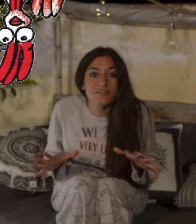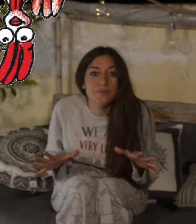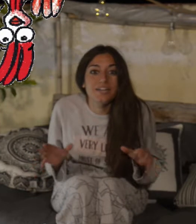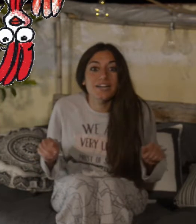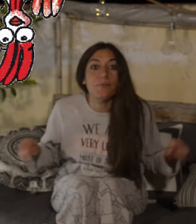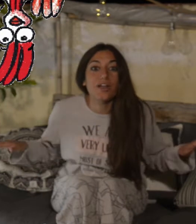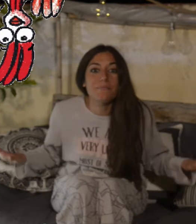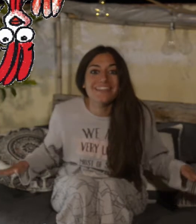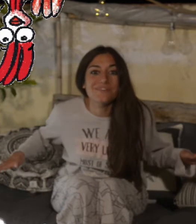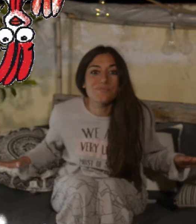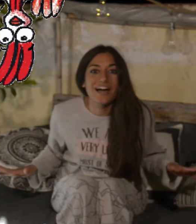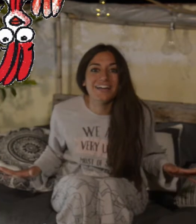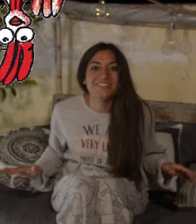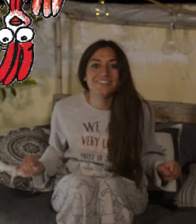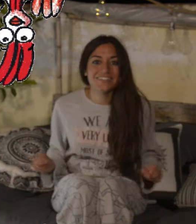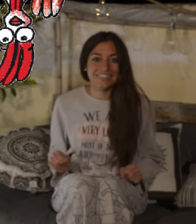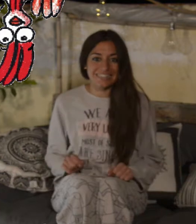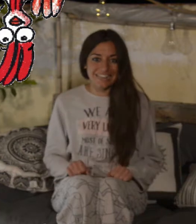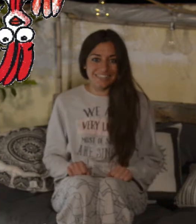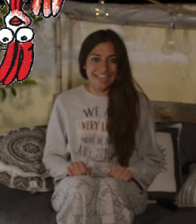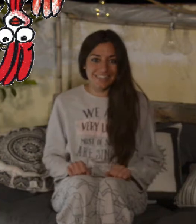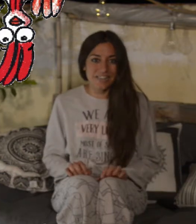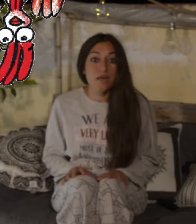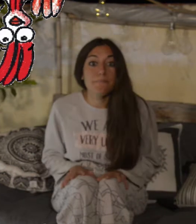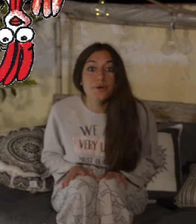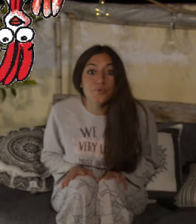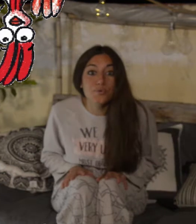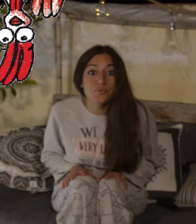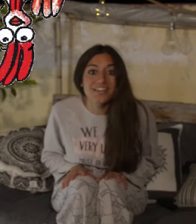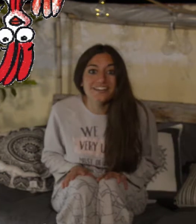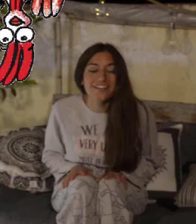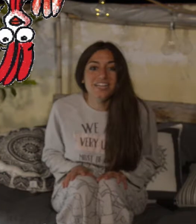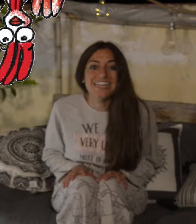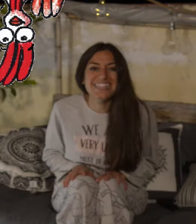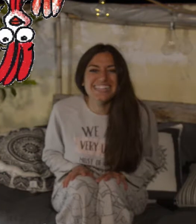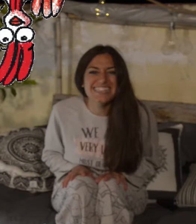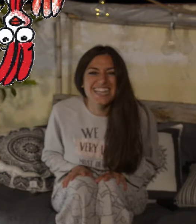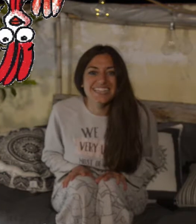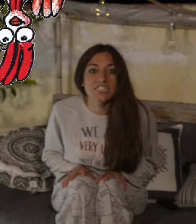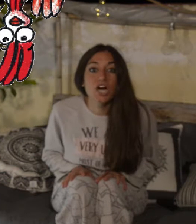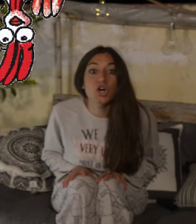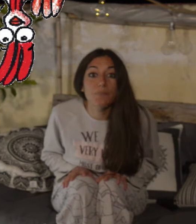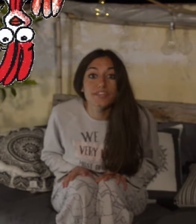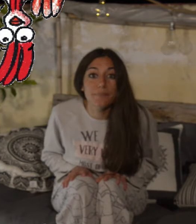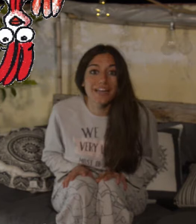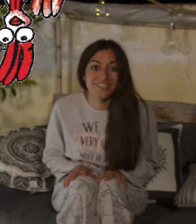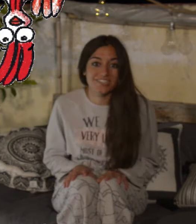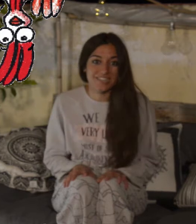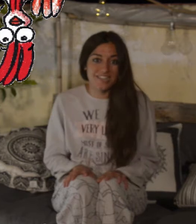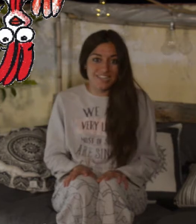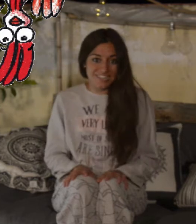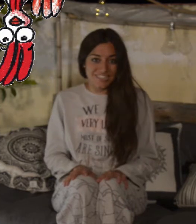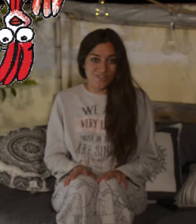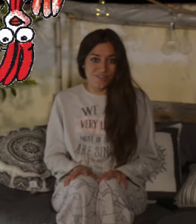que vol aprendre a volar. De tant en tant ve un cocodril que té unes dents que semblen diamants. I si